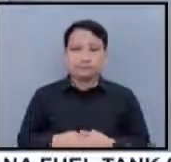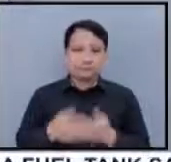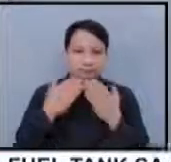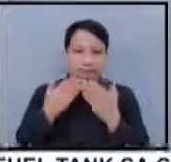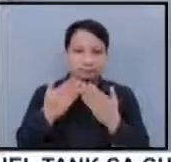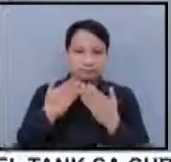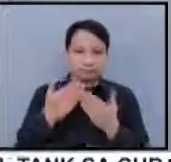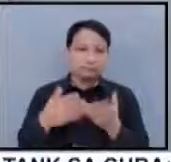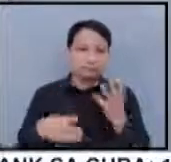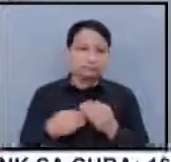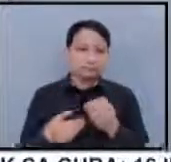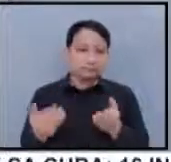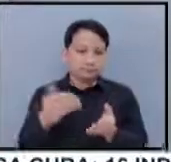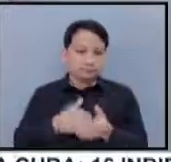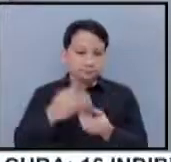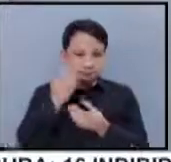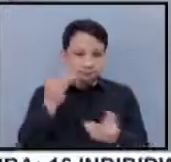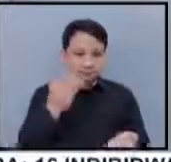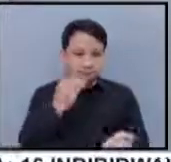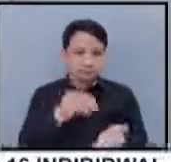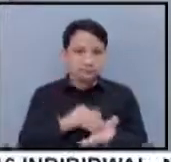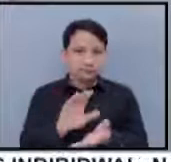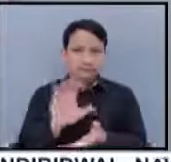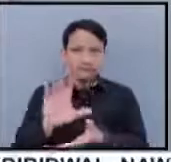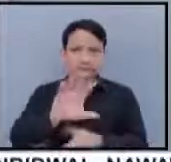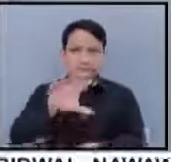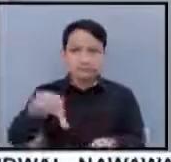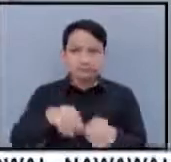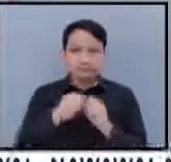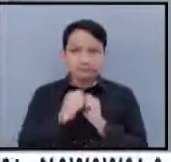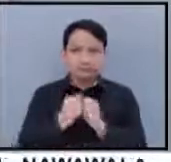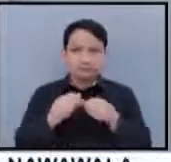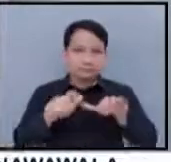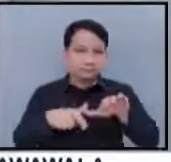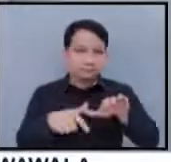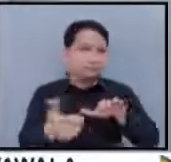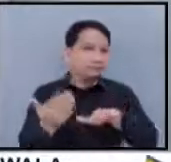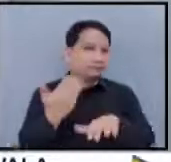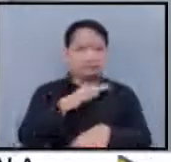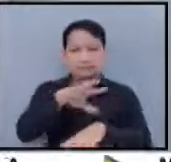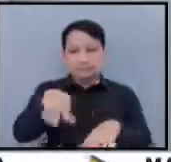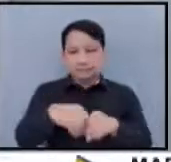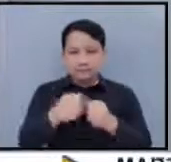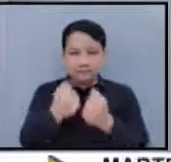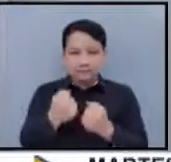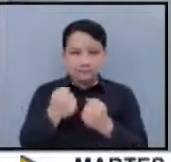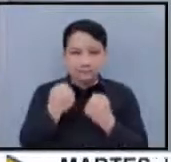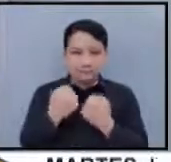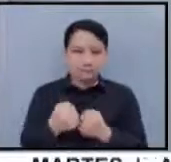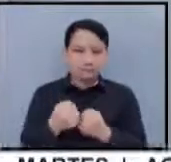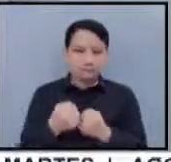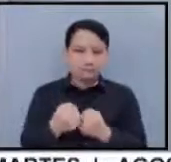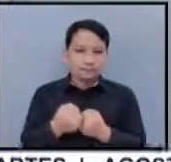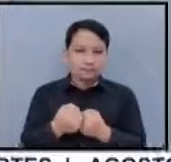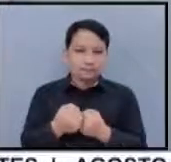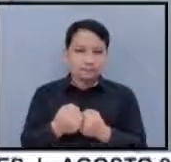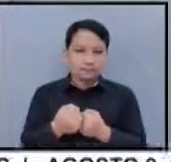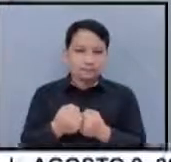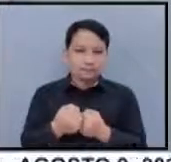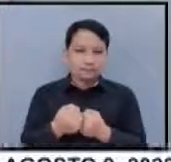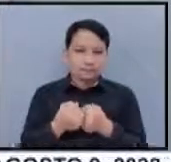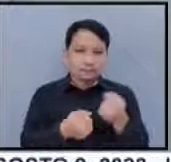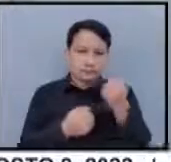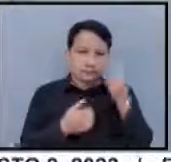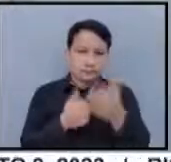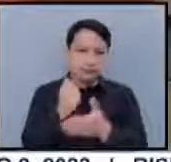ang aming mensahe, yung sama-sama naming kapansanan, yun po nagiging lakas namin na lumaban. At muli po sa lahat ng